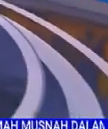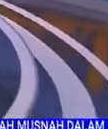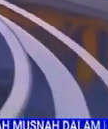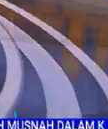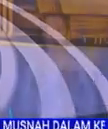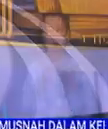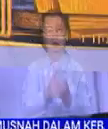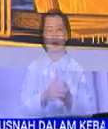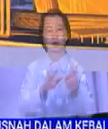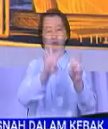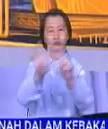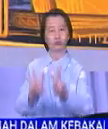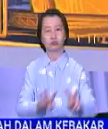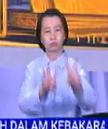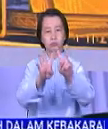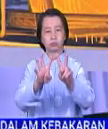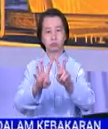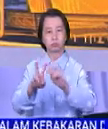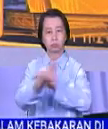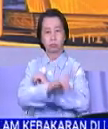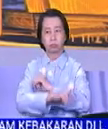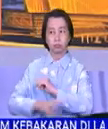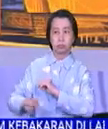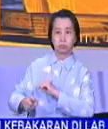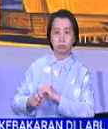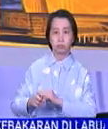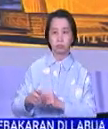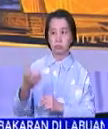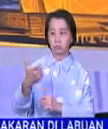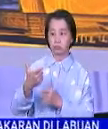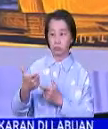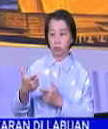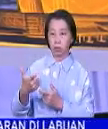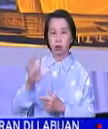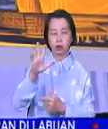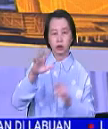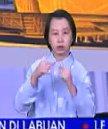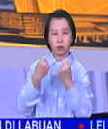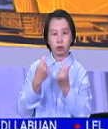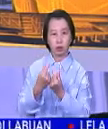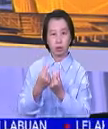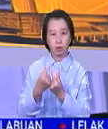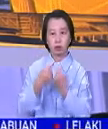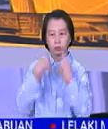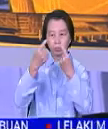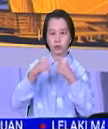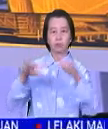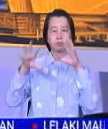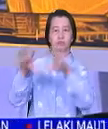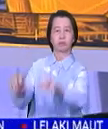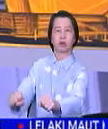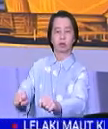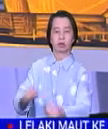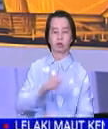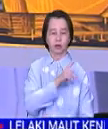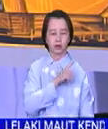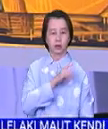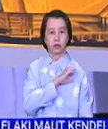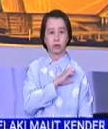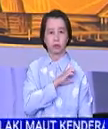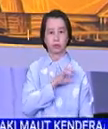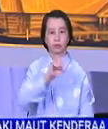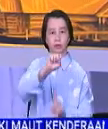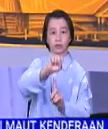Tidak sampai 24 jam melakukan samun bersenjata, 5 lelaki ahli geng bobot berjaya dicekup. Menurut Ketua Polis